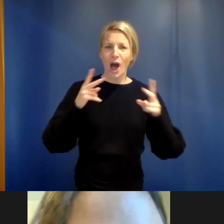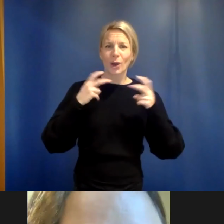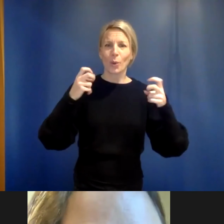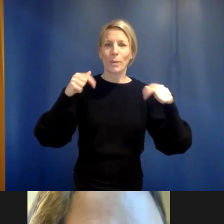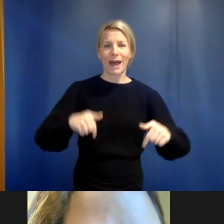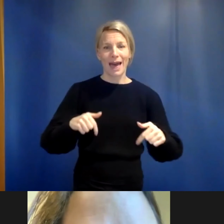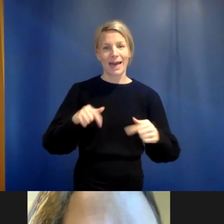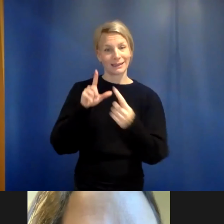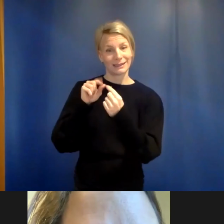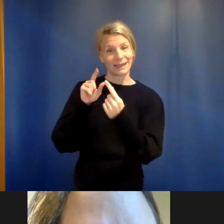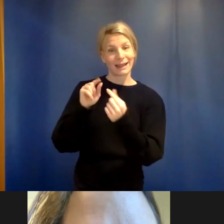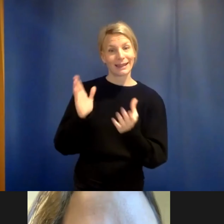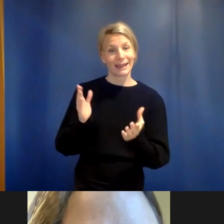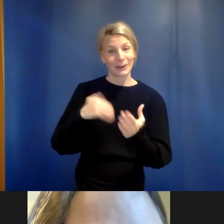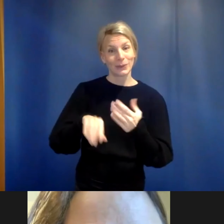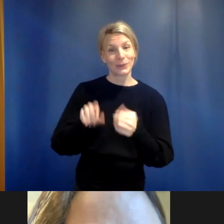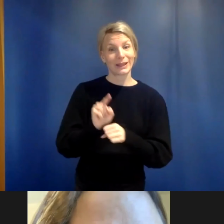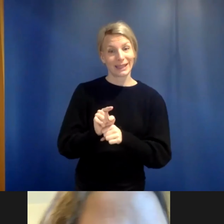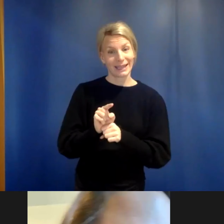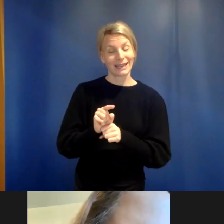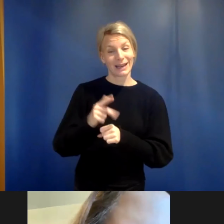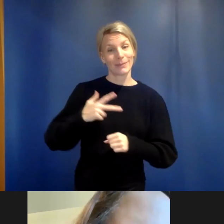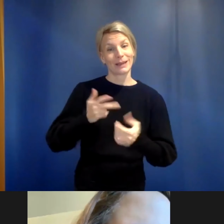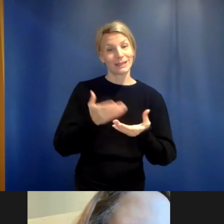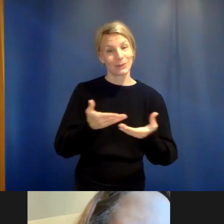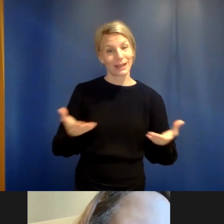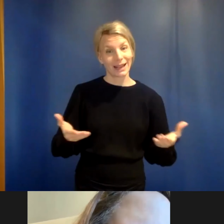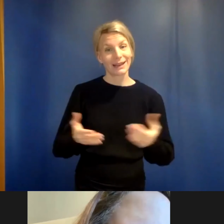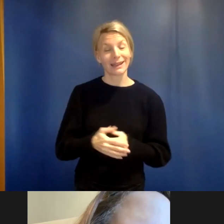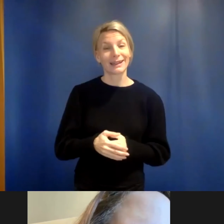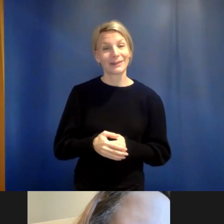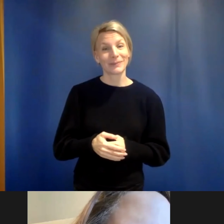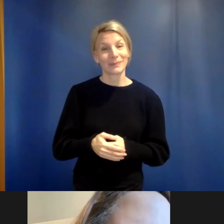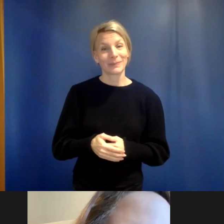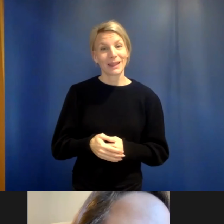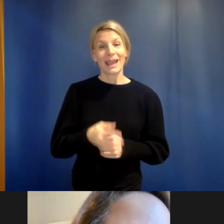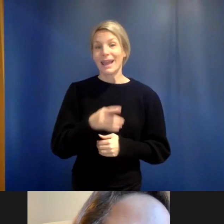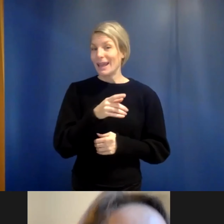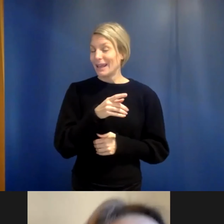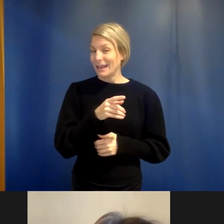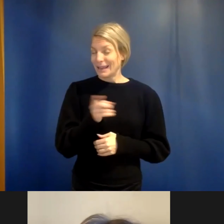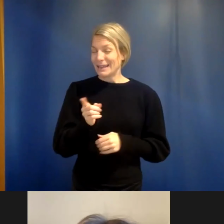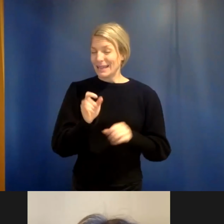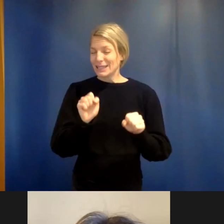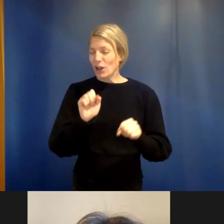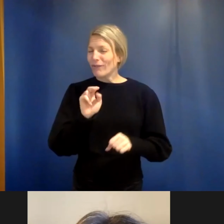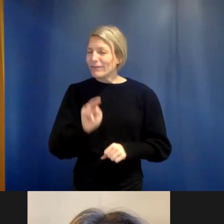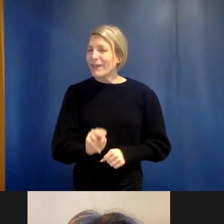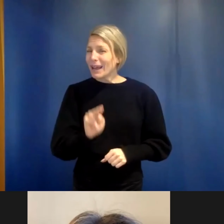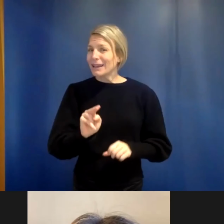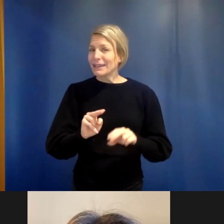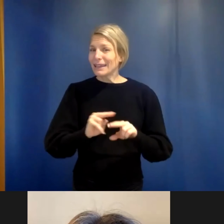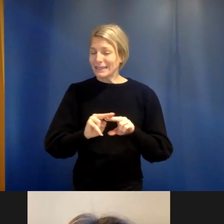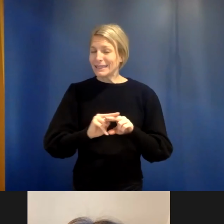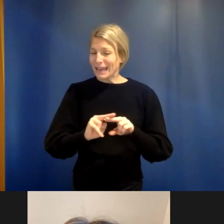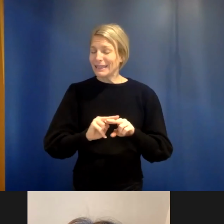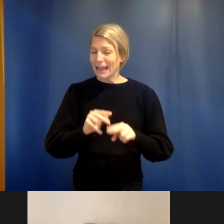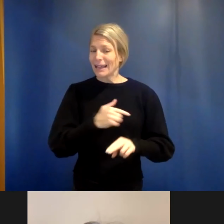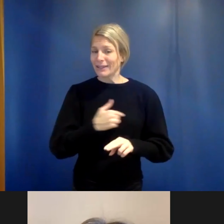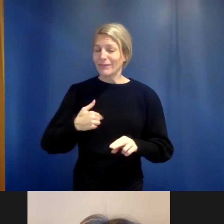tiden som vi har haft den här prisutdelningen. Ni får verkligen känna att vi ger en stor